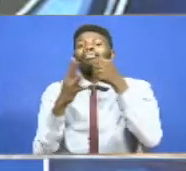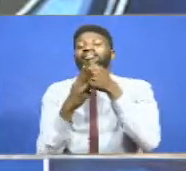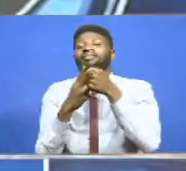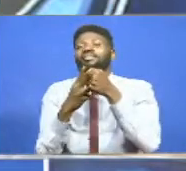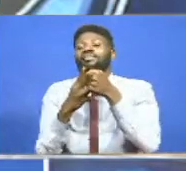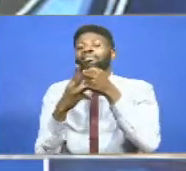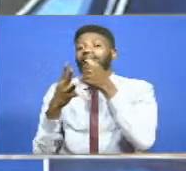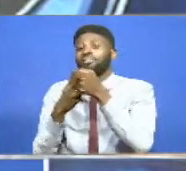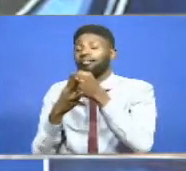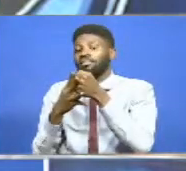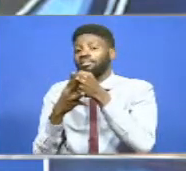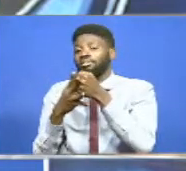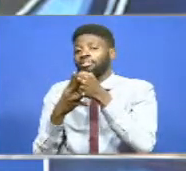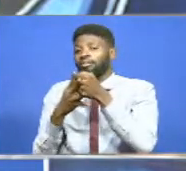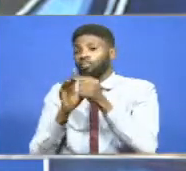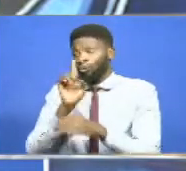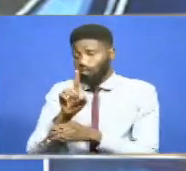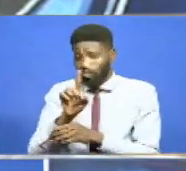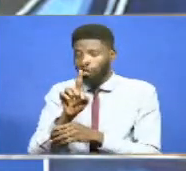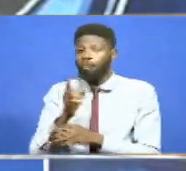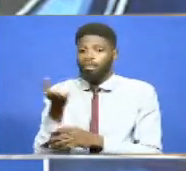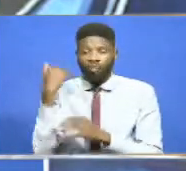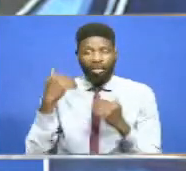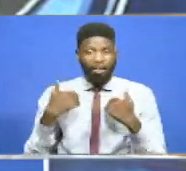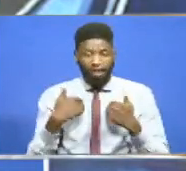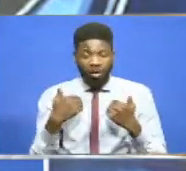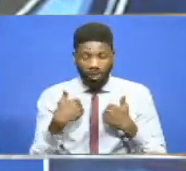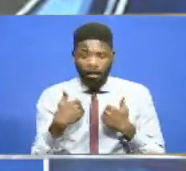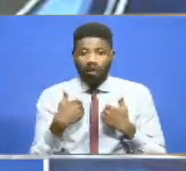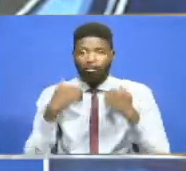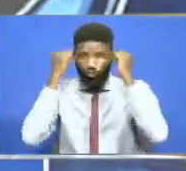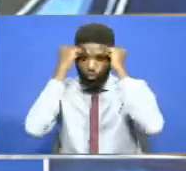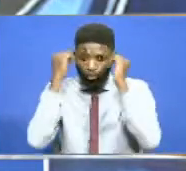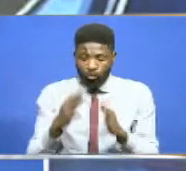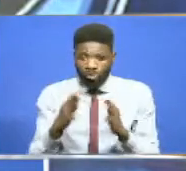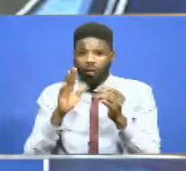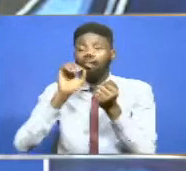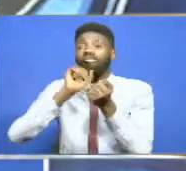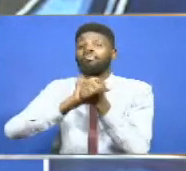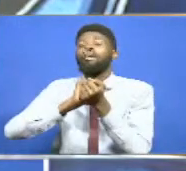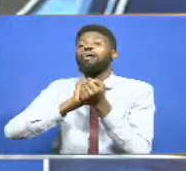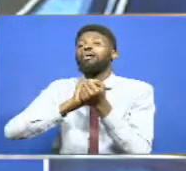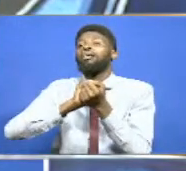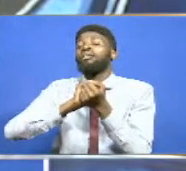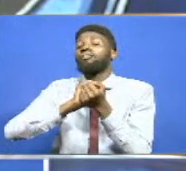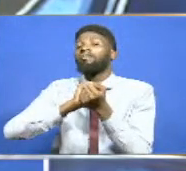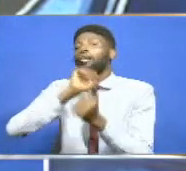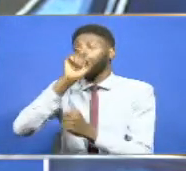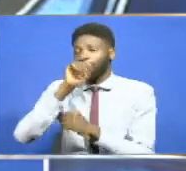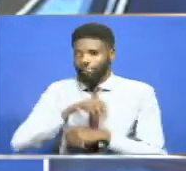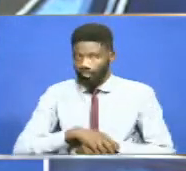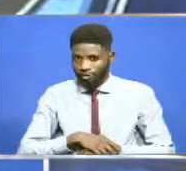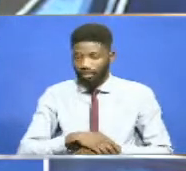1991 na iliyokuwa na jumla ya watahiniwa 15 ilipata alama wastani